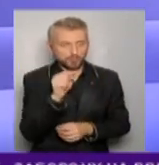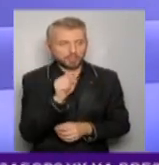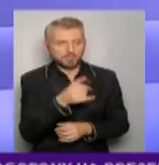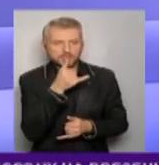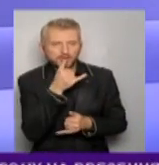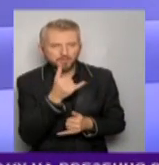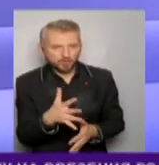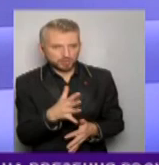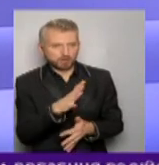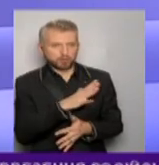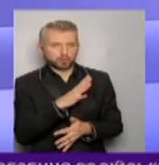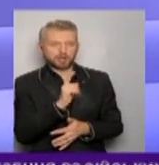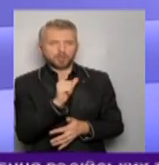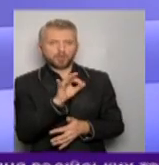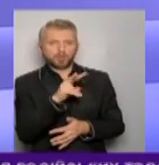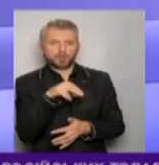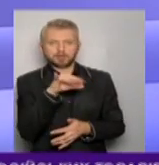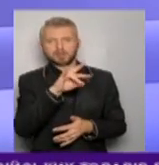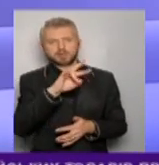може в принципі бути